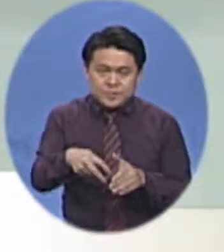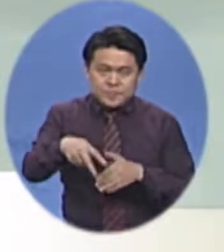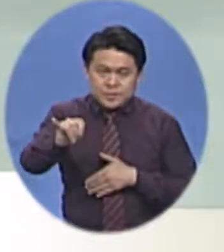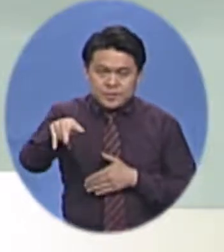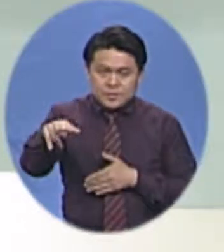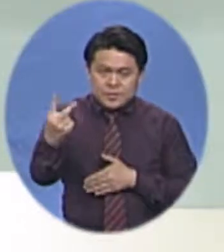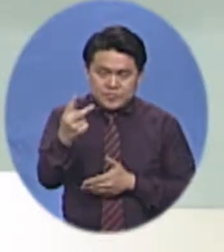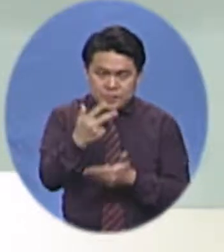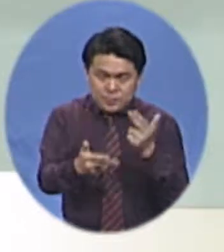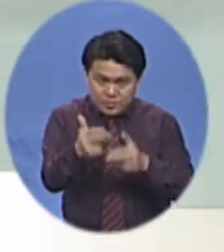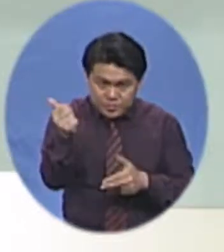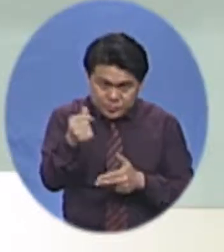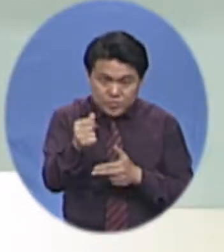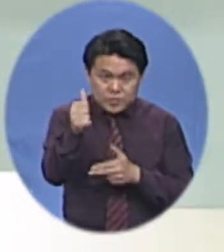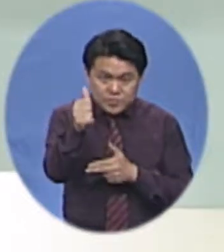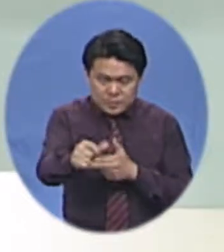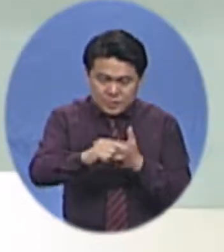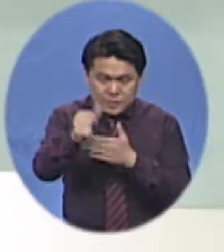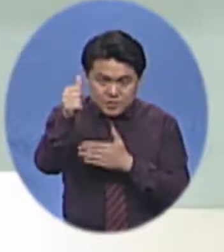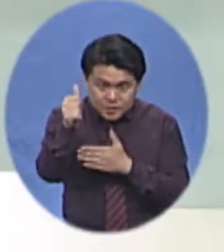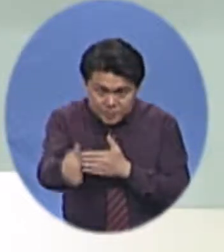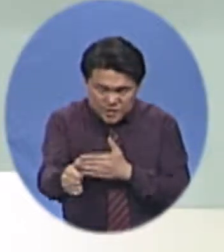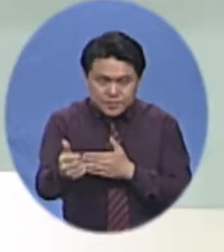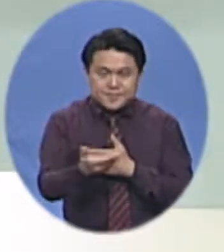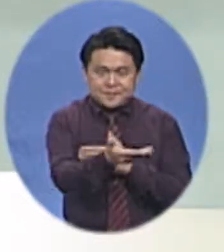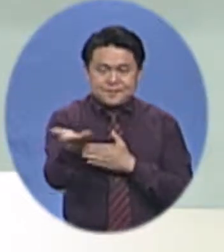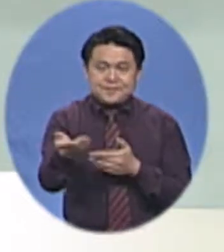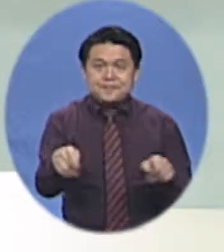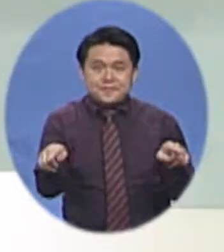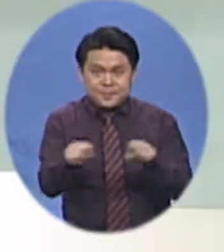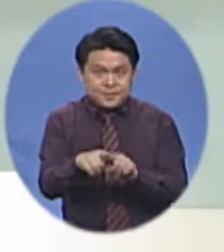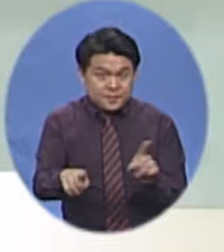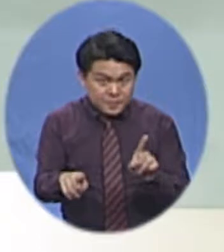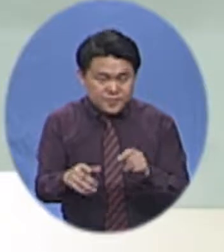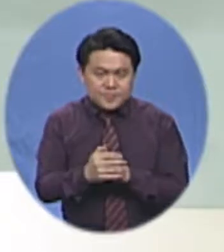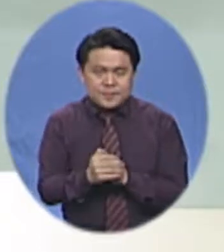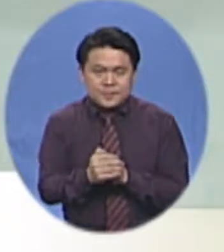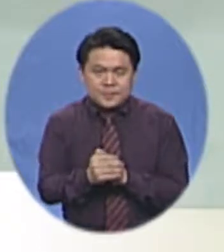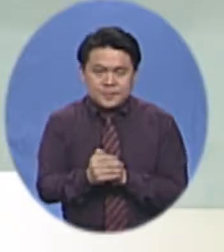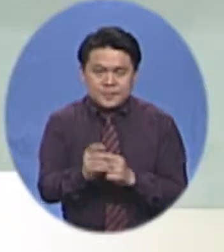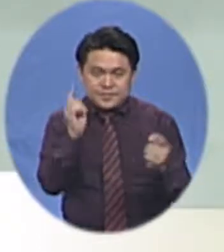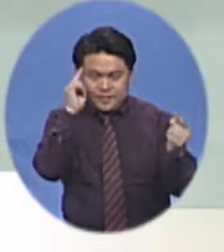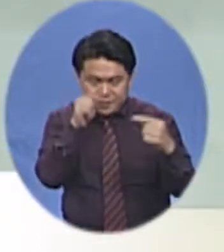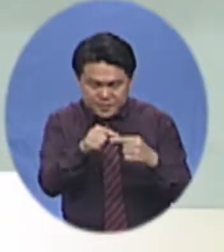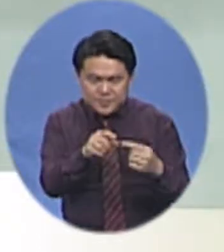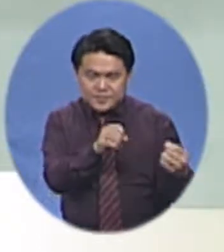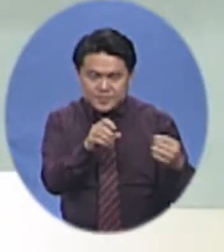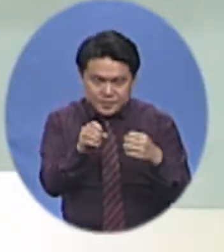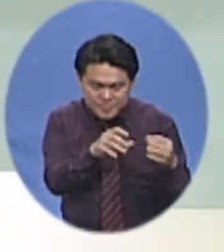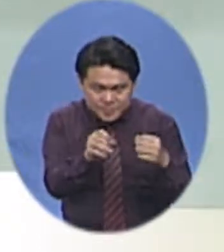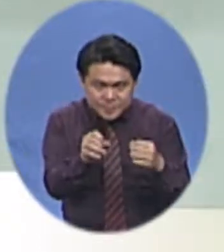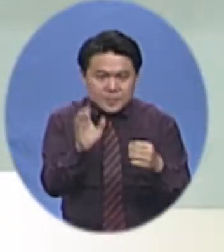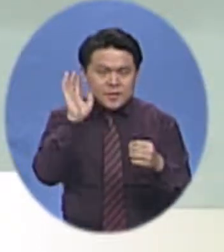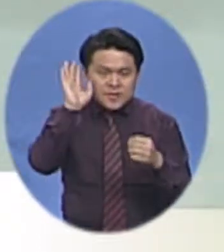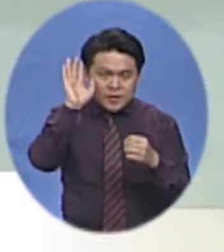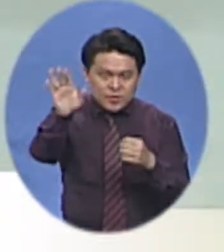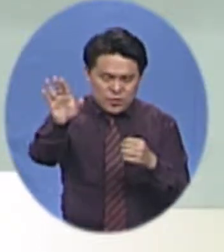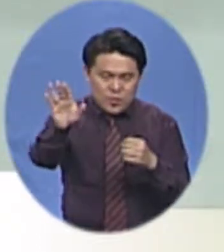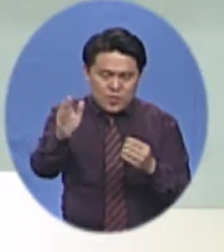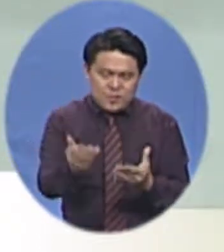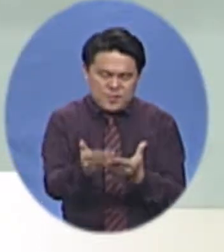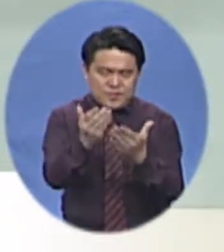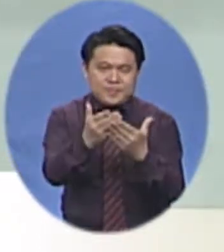그리고 시도협회장 및 시군구 지회장 여러분들과 함께 소통하고 의논하면서